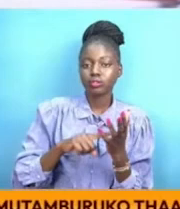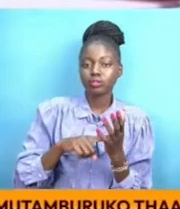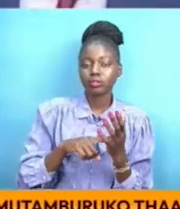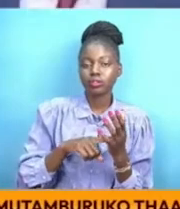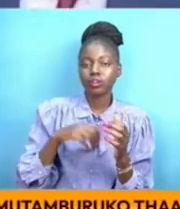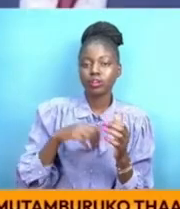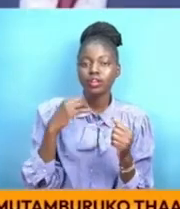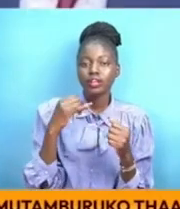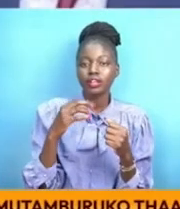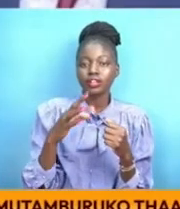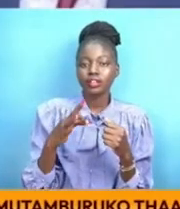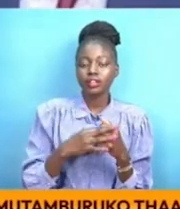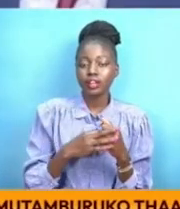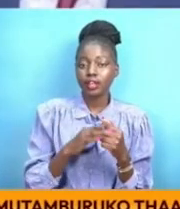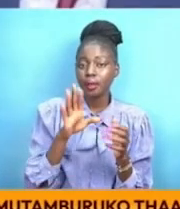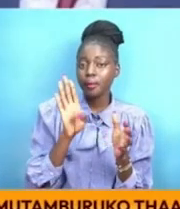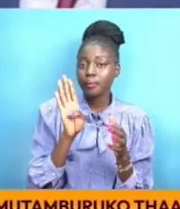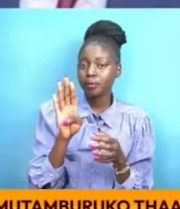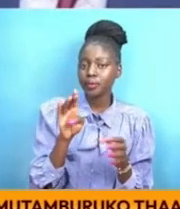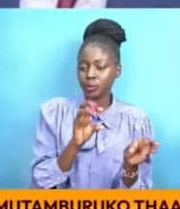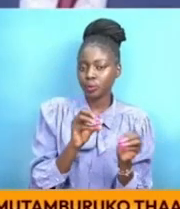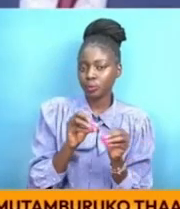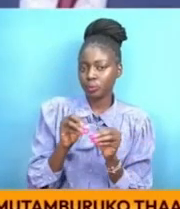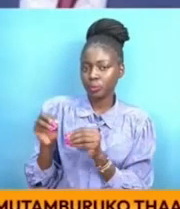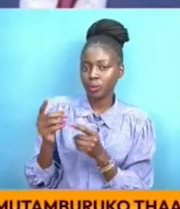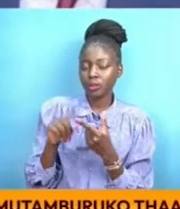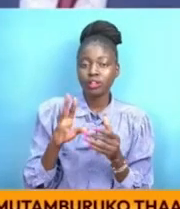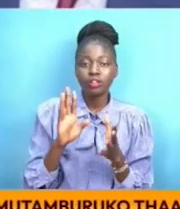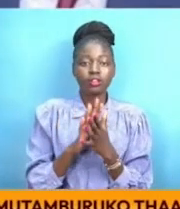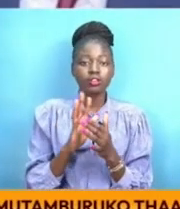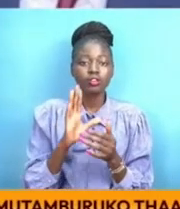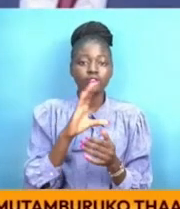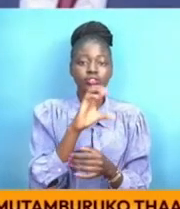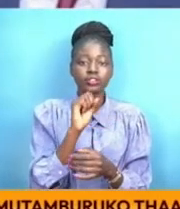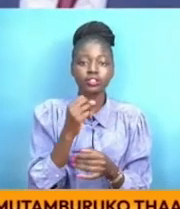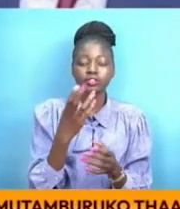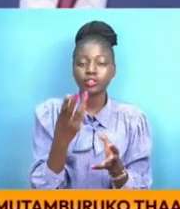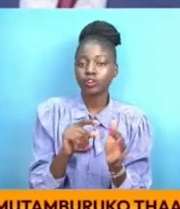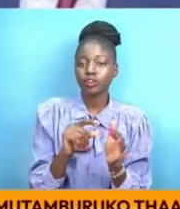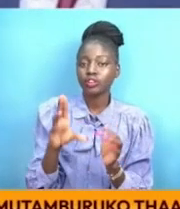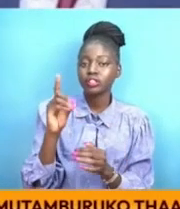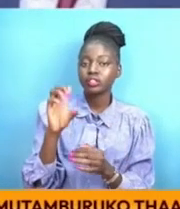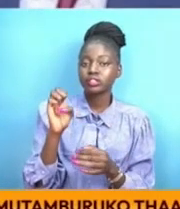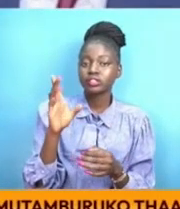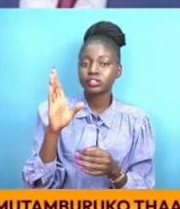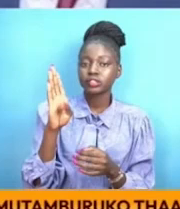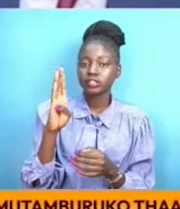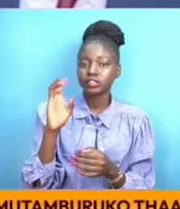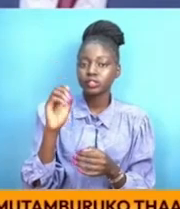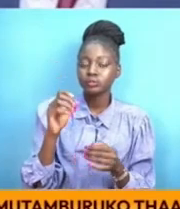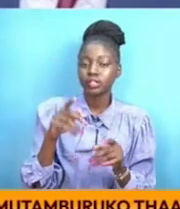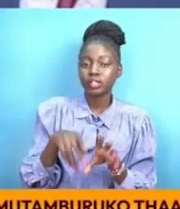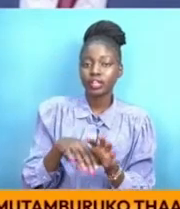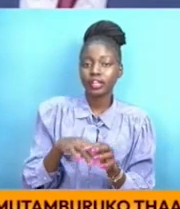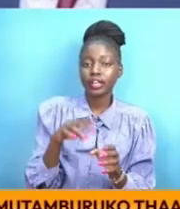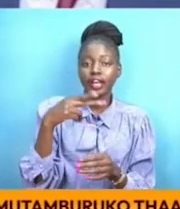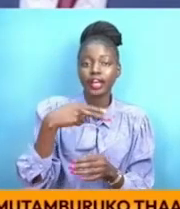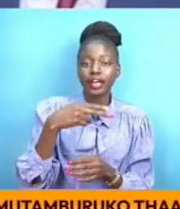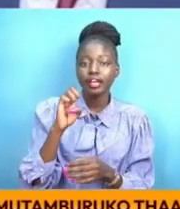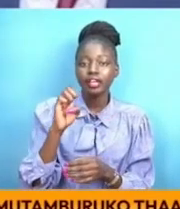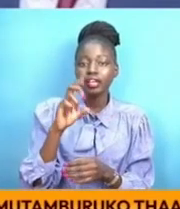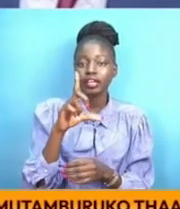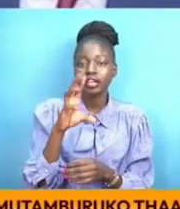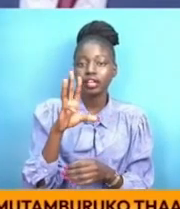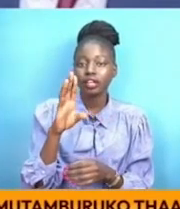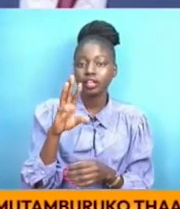31.3 ikiigwo keheri kuri ministry ya kurugamirira ngombo cia mathomo ma ngathi ya iguru niyo HELB na shilingi